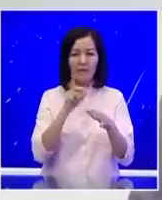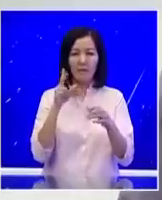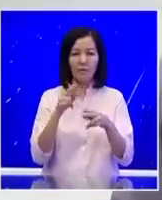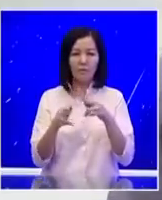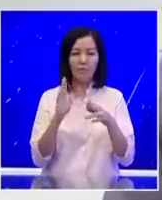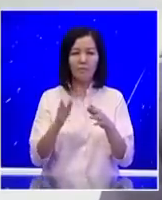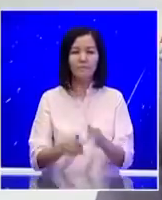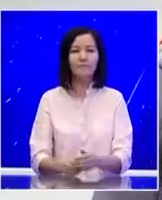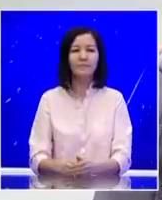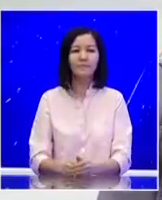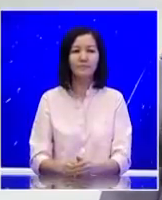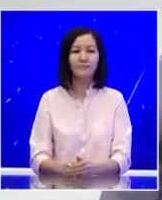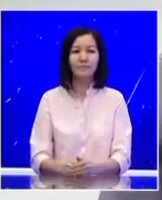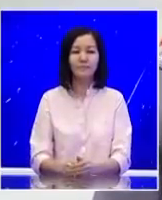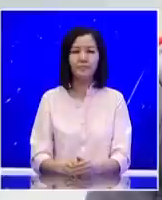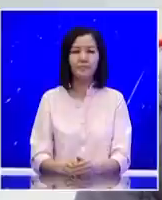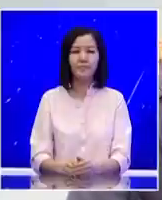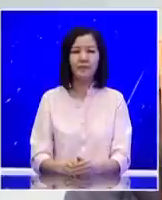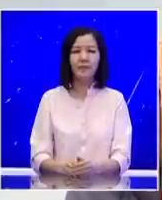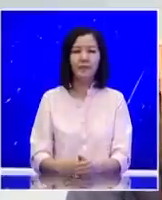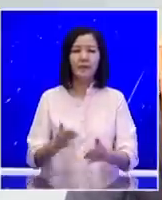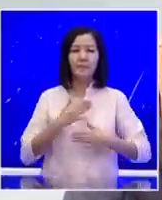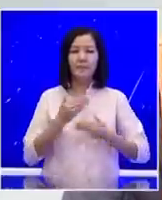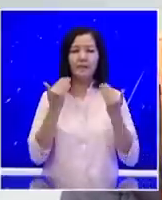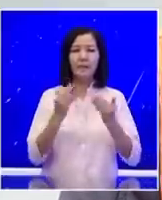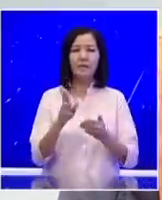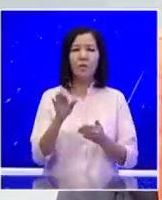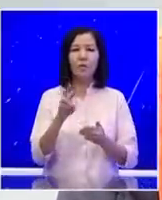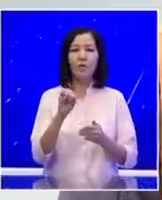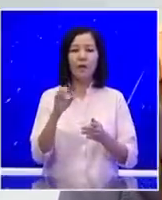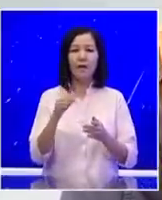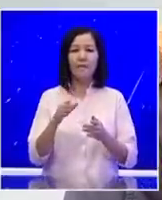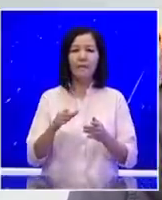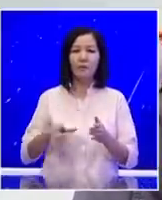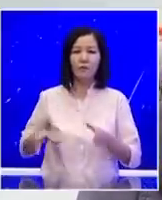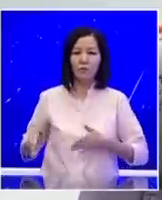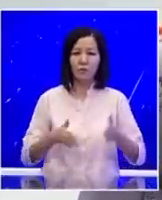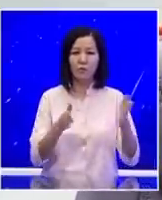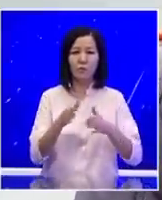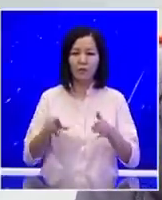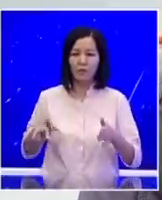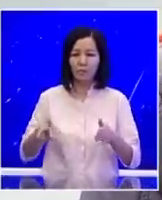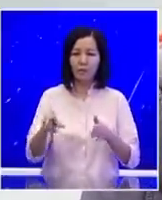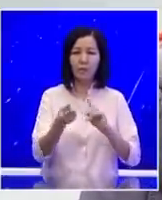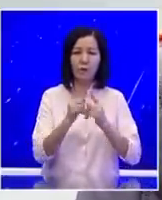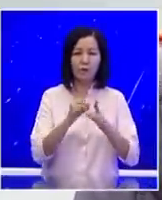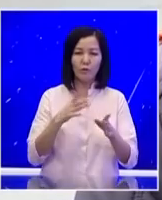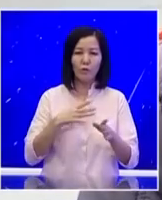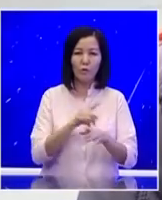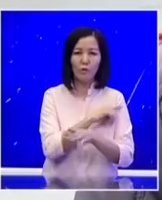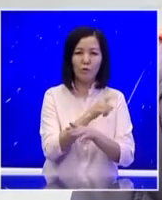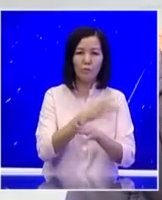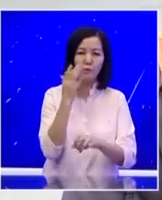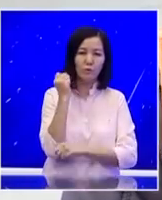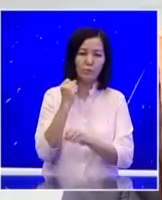Виды работы будет замена бордюр. Біз қазір Қонаев көшесінің жол жиегіндегі бордюрлерді ауыстырудамыз. Жұмыс күші